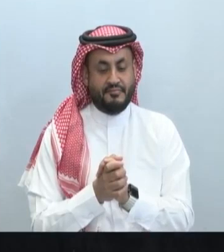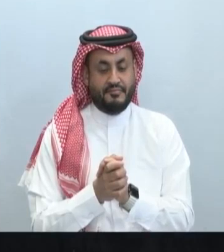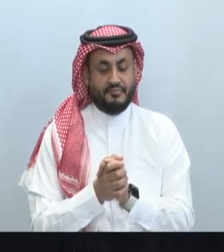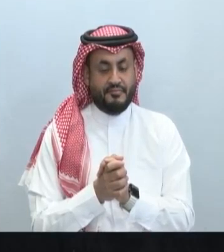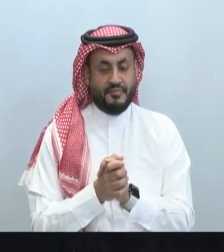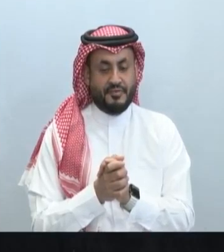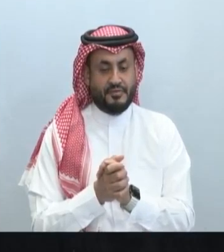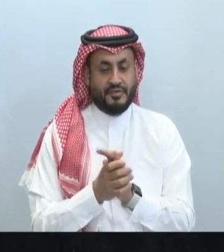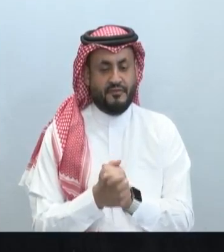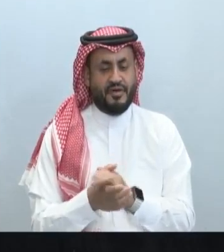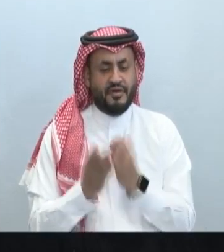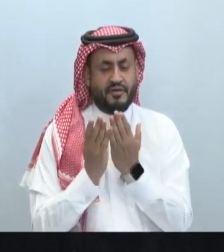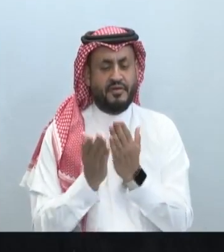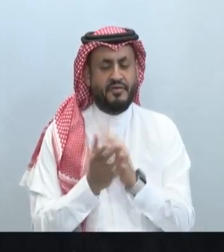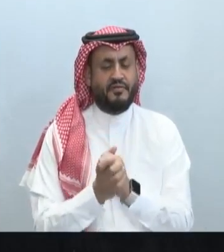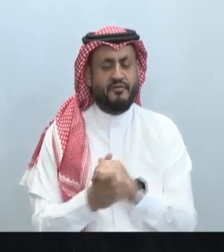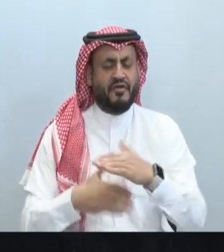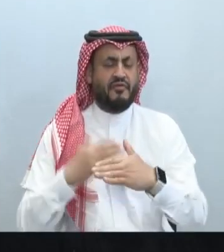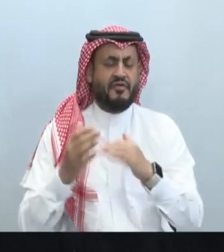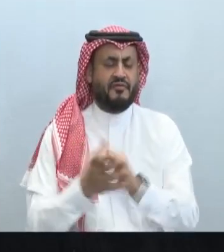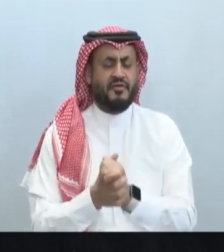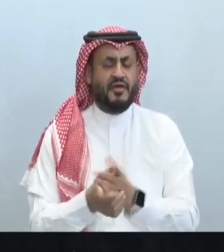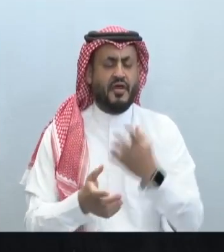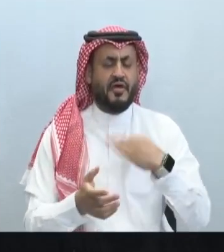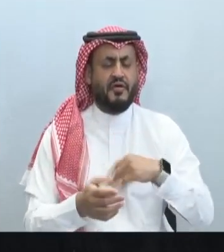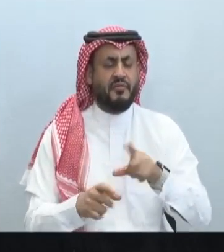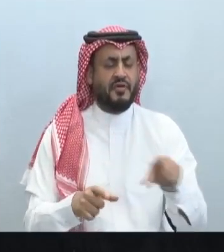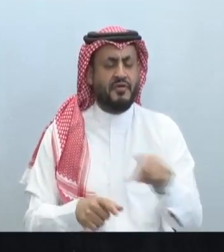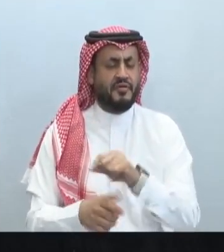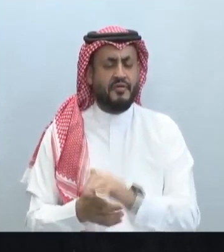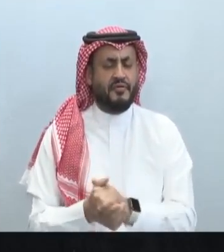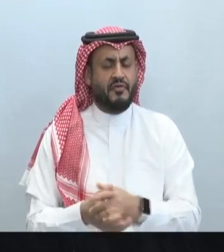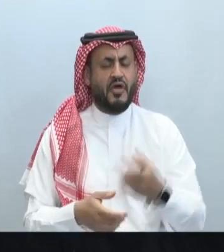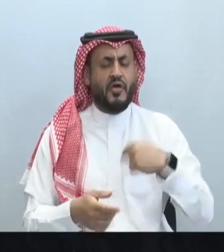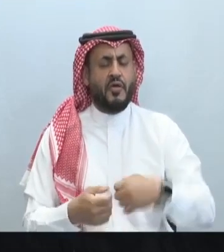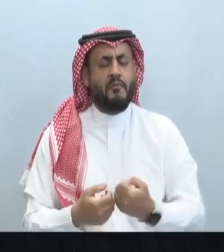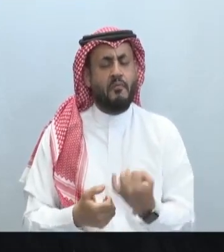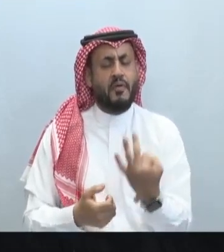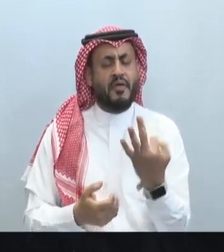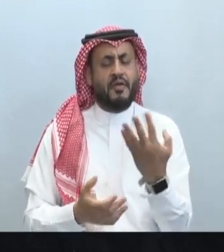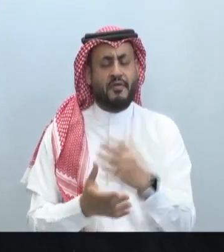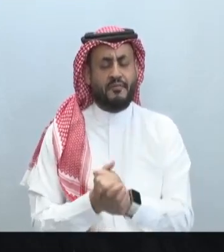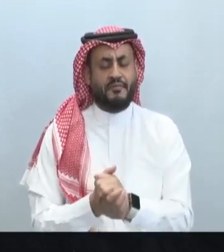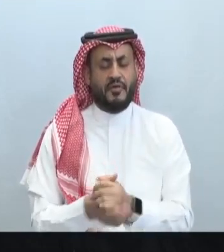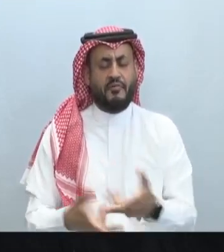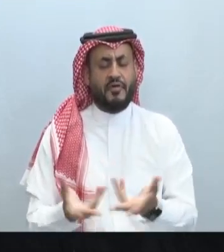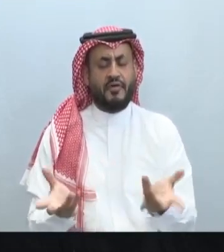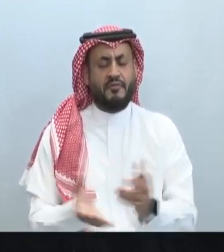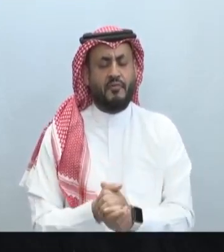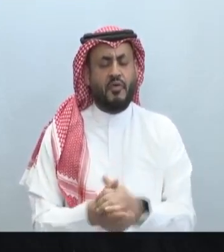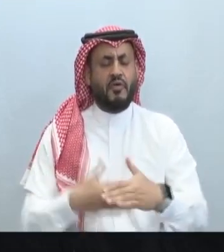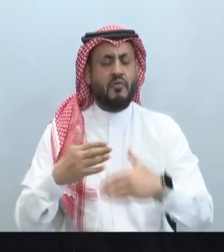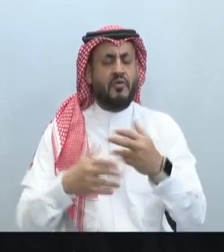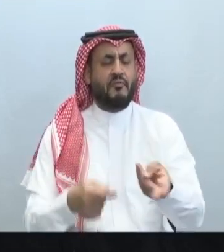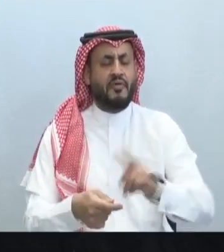اسال الله سبحانه وتعالى ان يرزقني واياكم رزقا كثيرا وفيرا مباركا